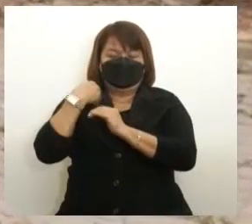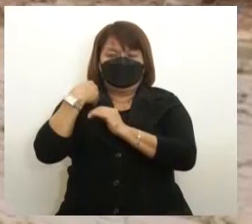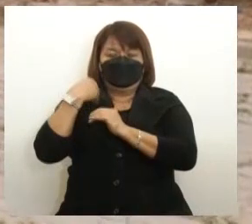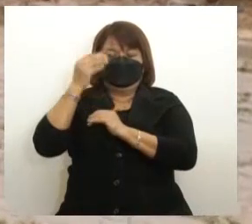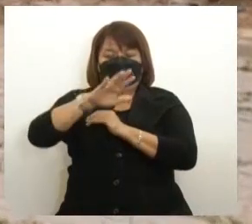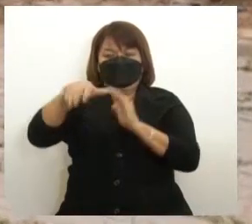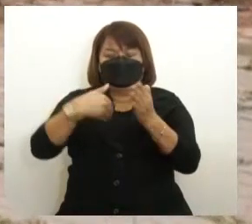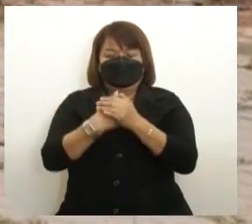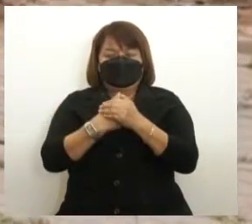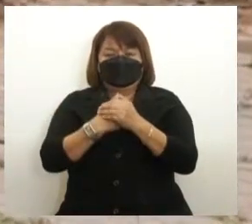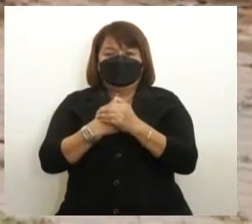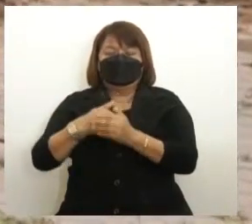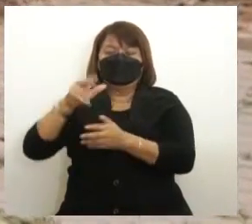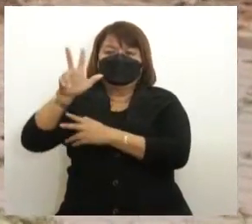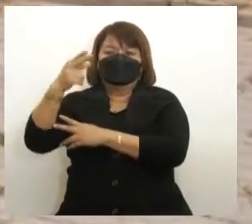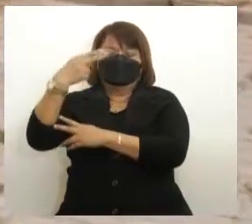สิ้น